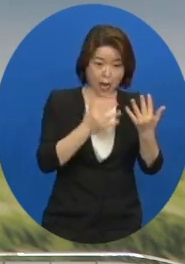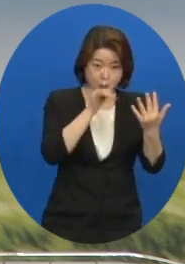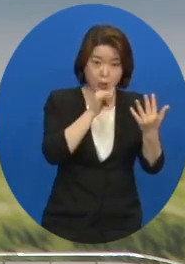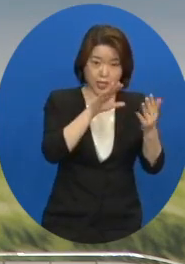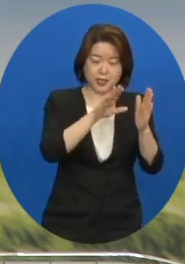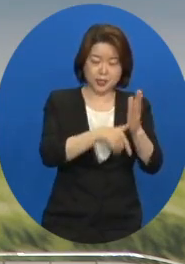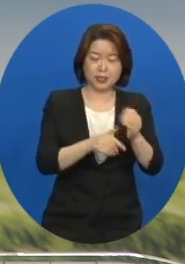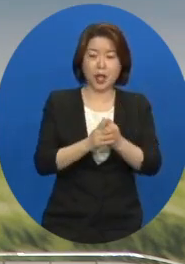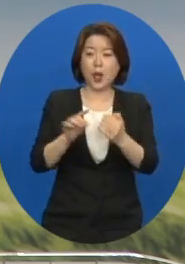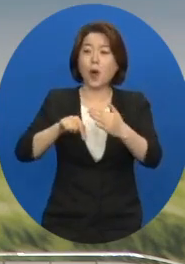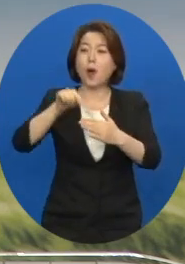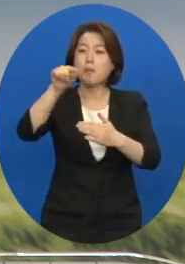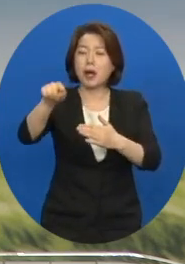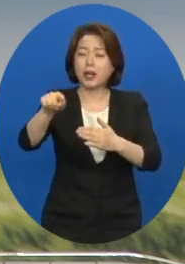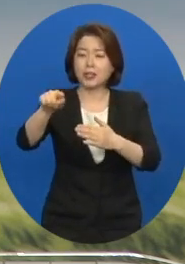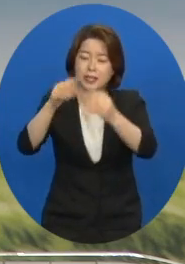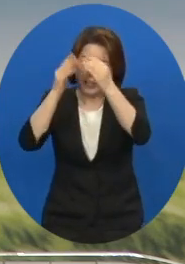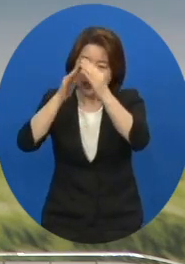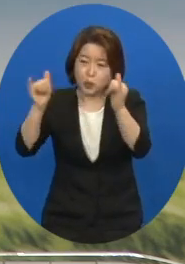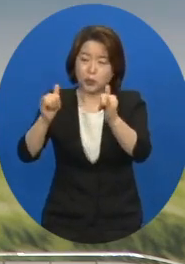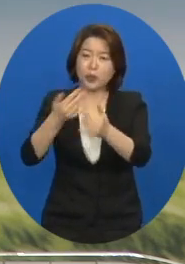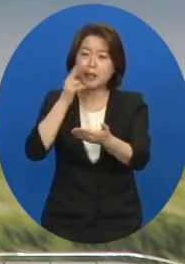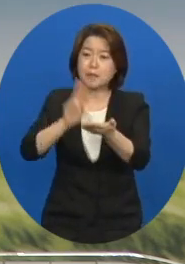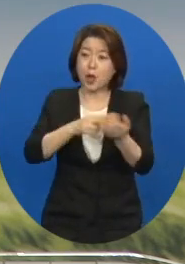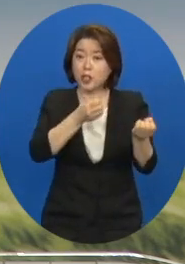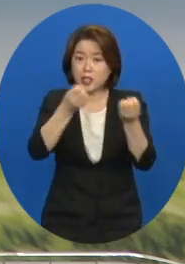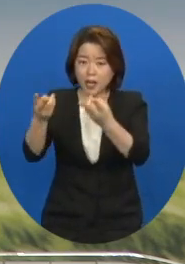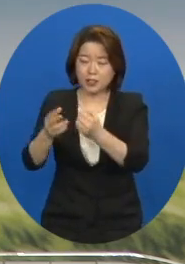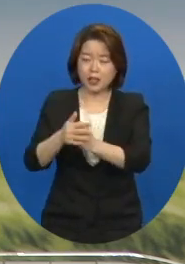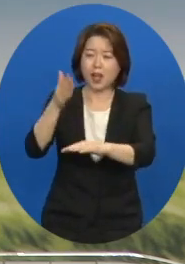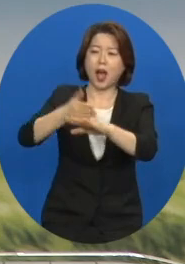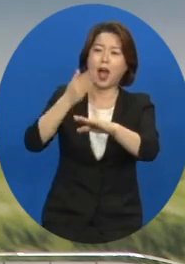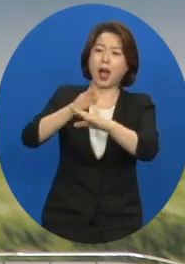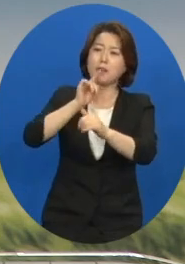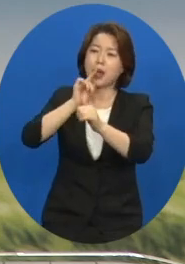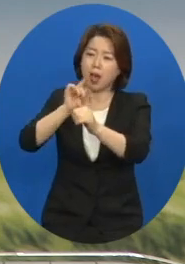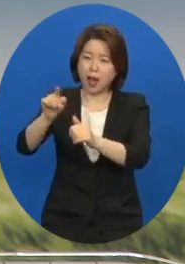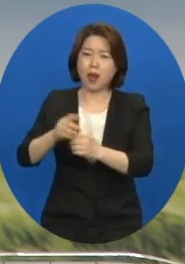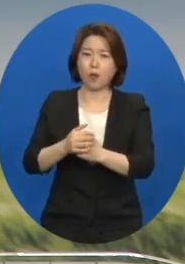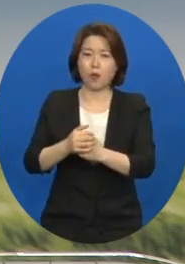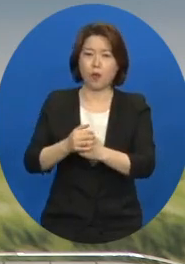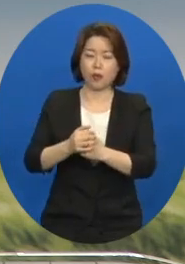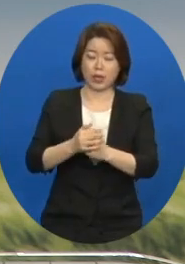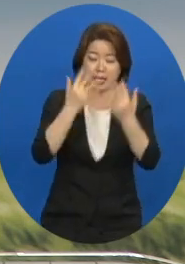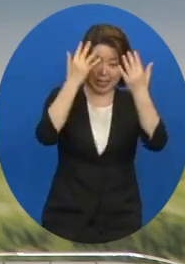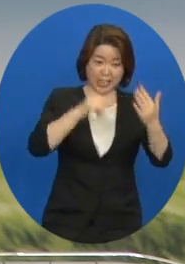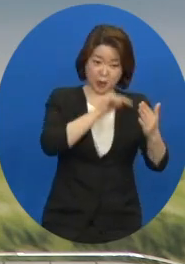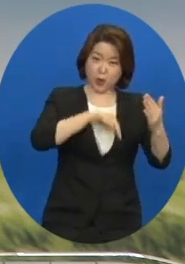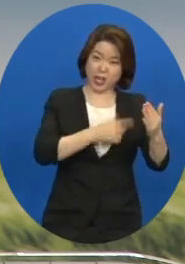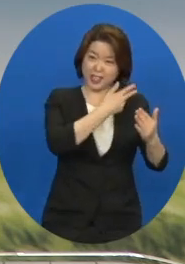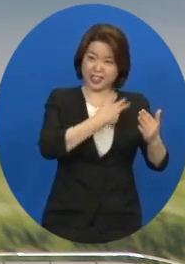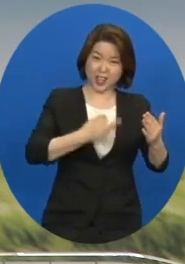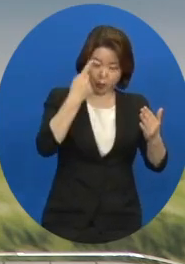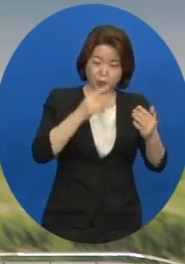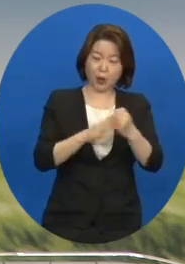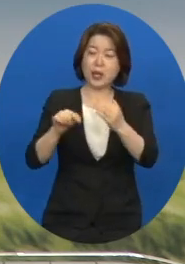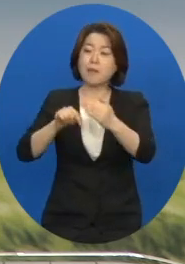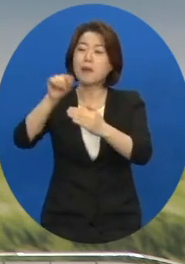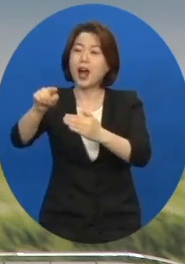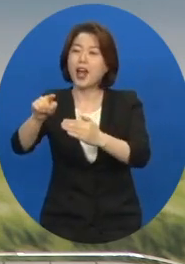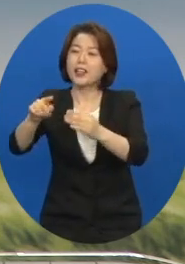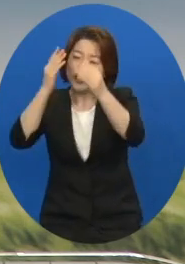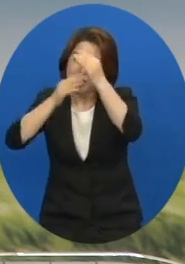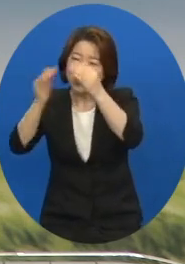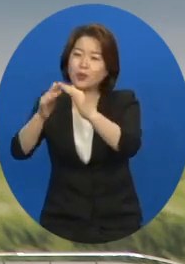교인들에게 편지를 쓰면서 감사하라고, 감옥에 있는 사도 바울이 감옥 바깥에 있는 사람에게